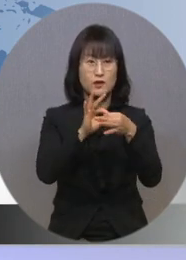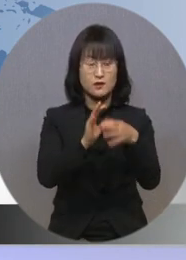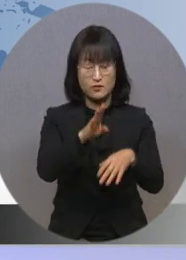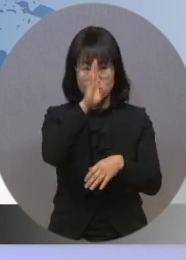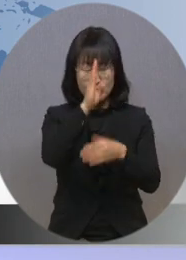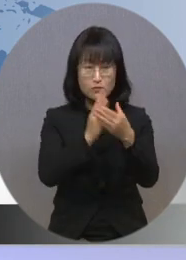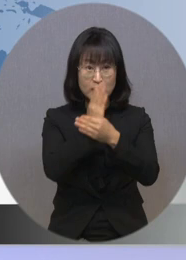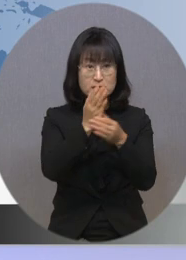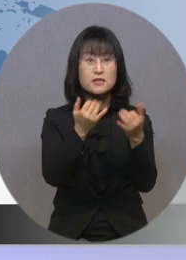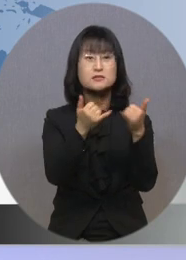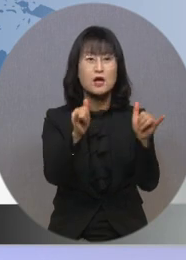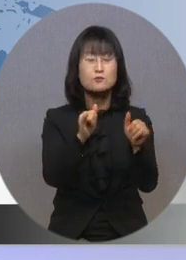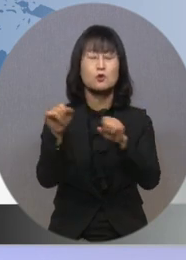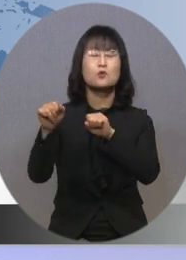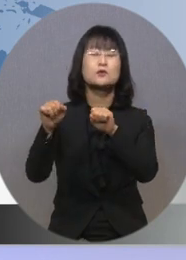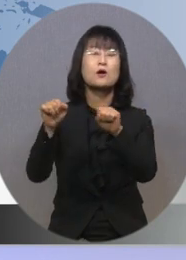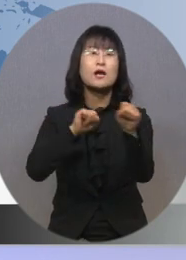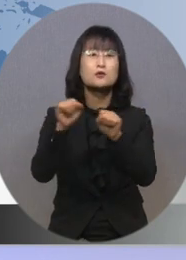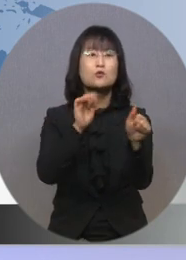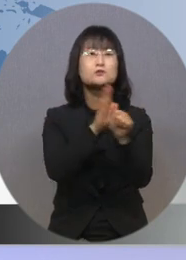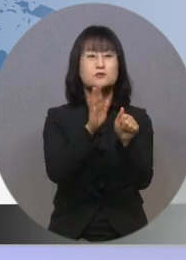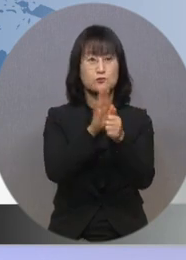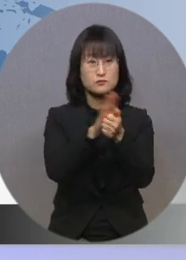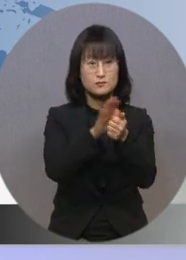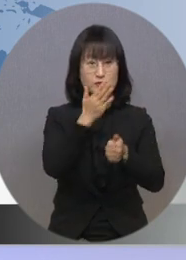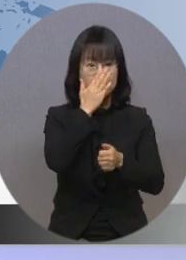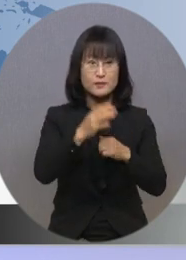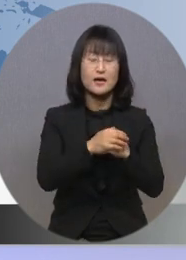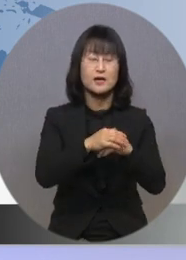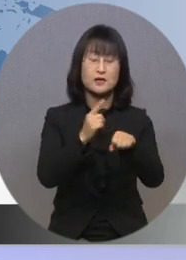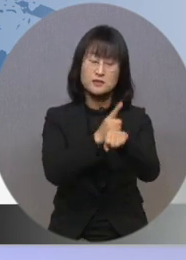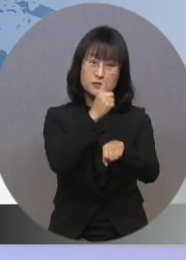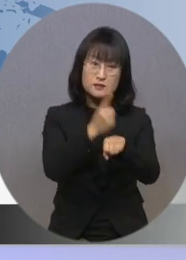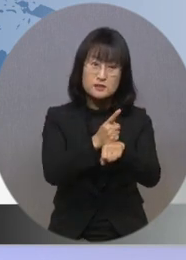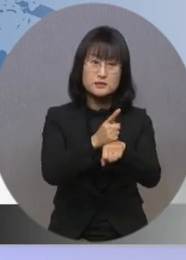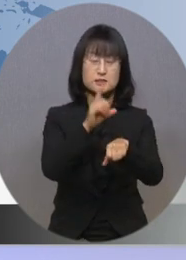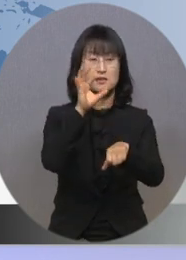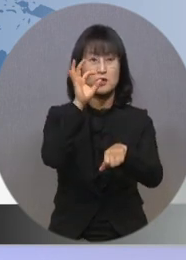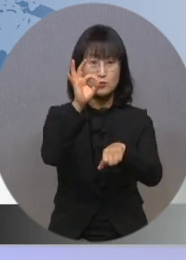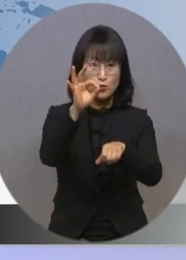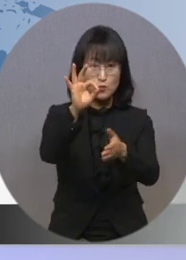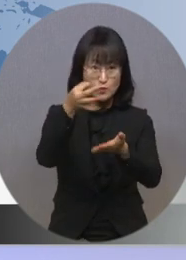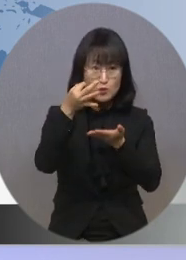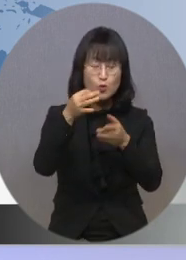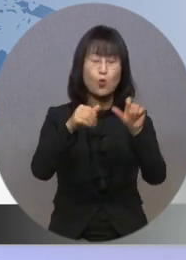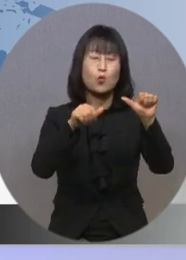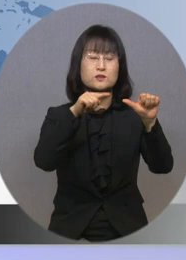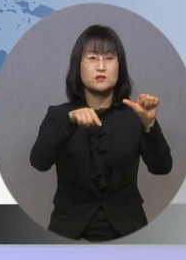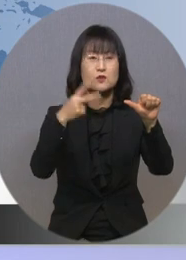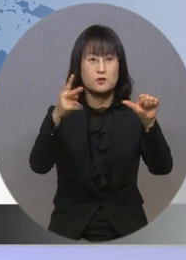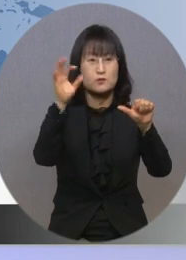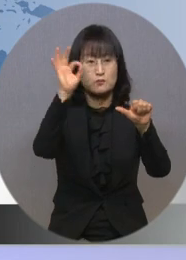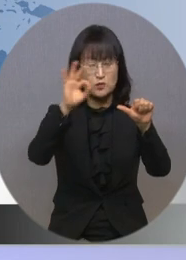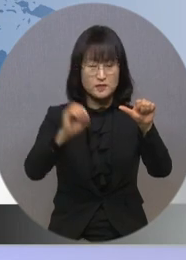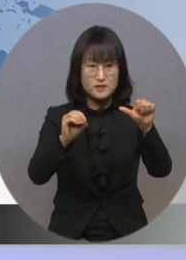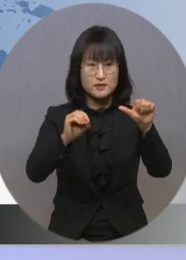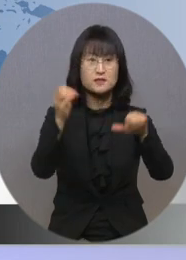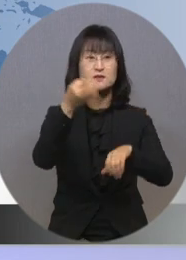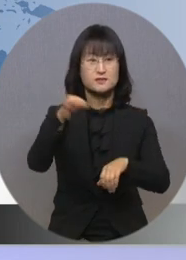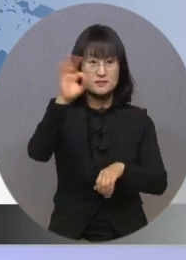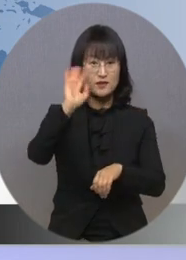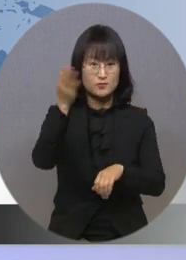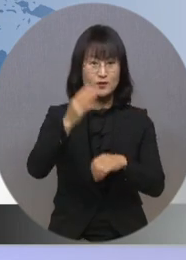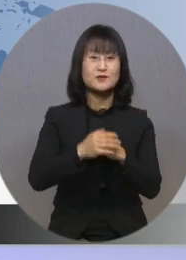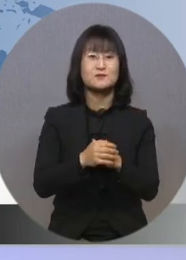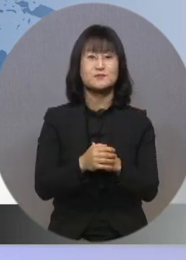서비스를 받을 수 있게 됩니다 활동지원사의 시간당 서비스 단가도 5.2% 인상됐는데요 자세한